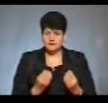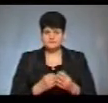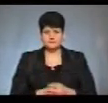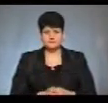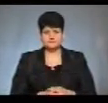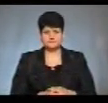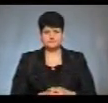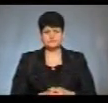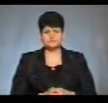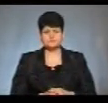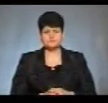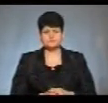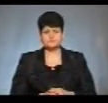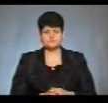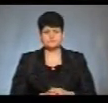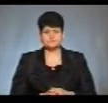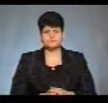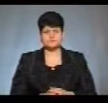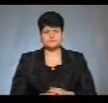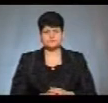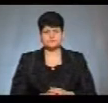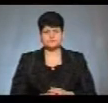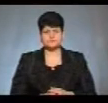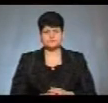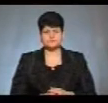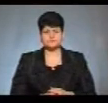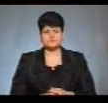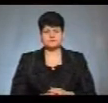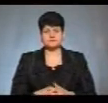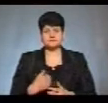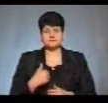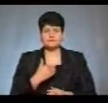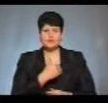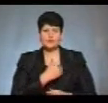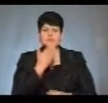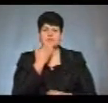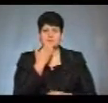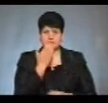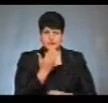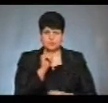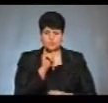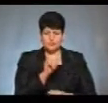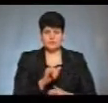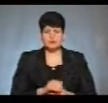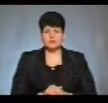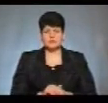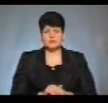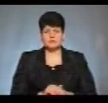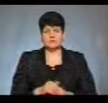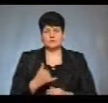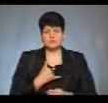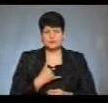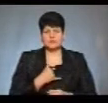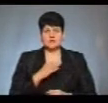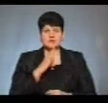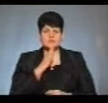Доброго дня. Говорите? Доброго дня. Так, говоріть. Я хочу запитати вас таке. У нас дівчинка,